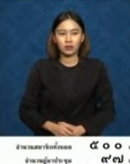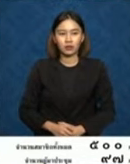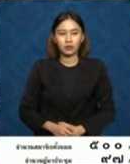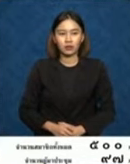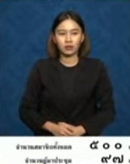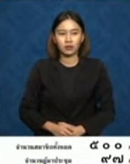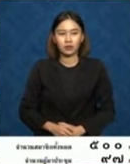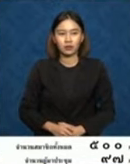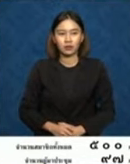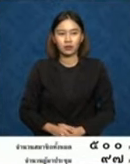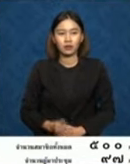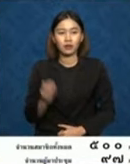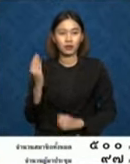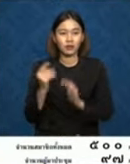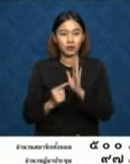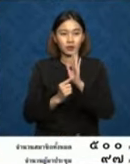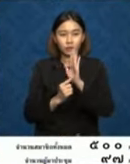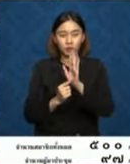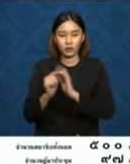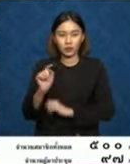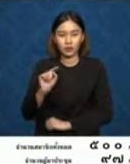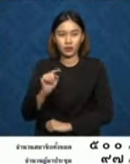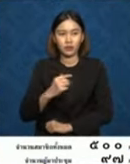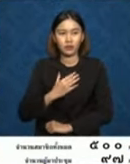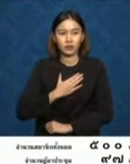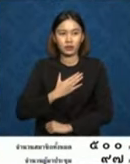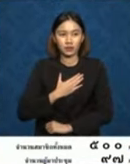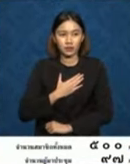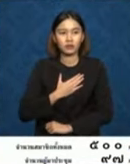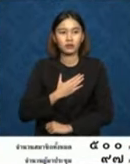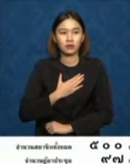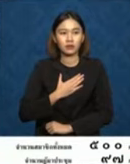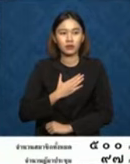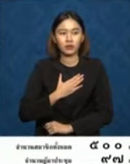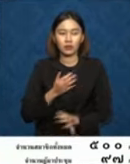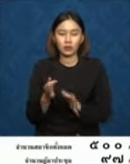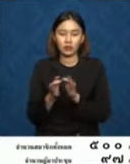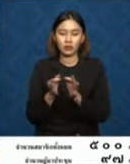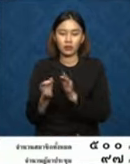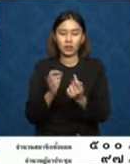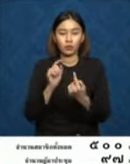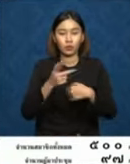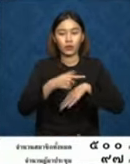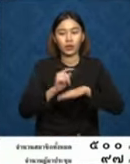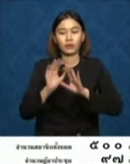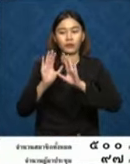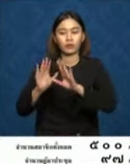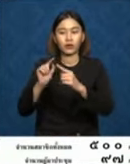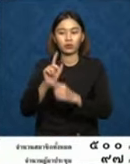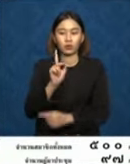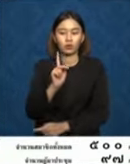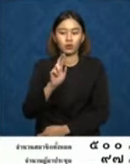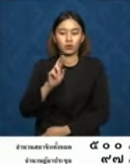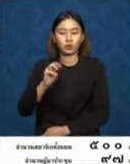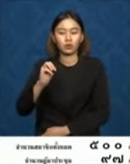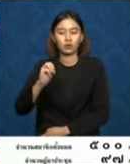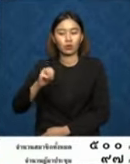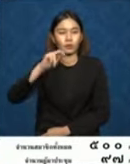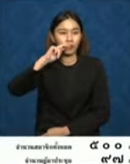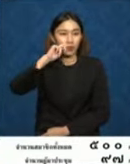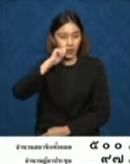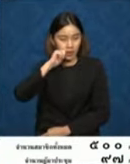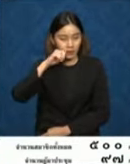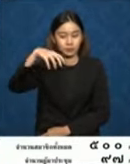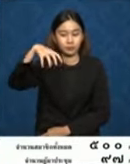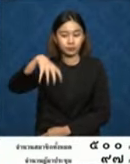และนี่เป็นเพียงหนึ่งตัวอย่างค่ะท่านประธานคะที่ดิฉันขอกราบเรียนท่านประธานฝากไปยังกรมชลประทานหรือกรมทรัพยาก